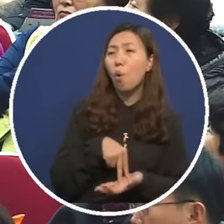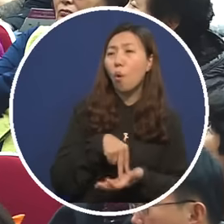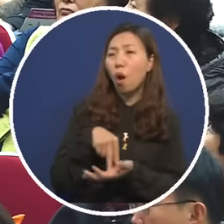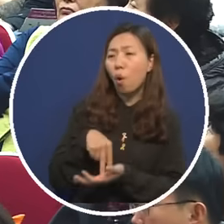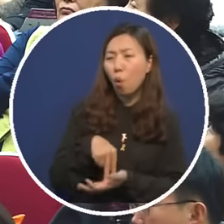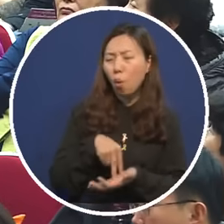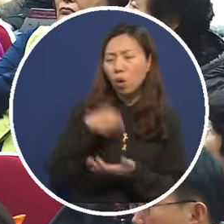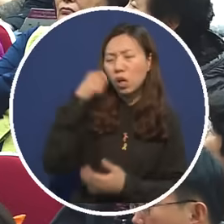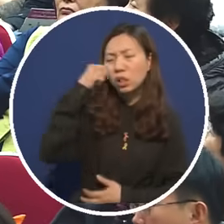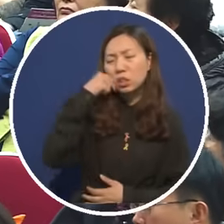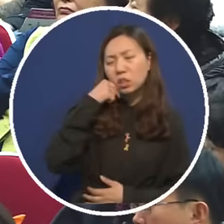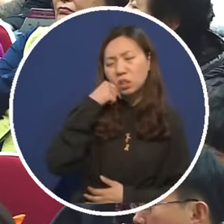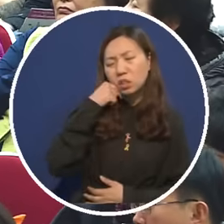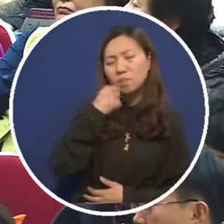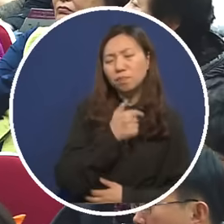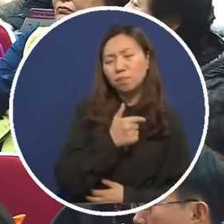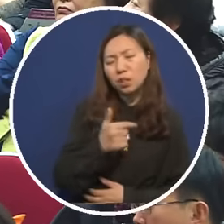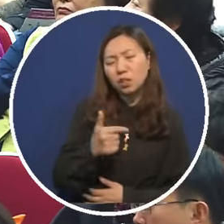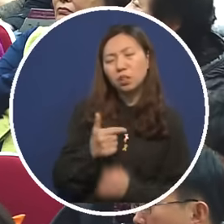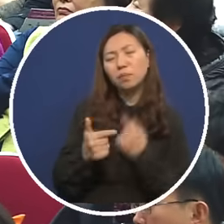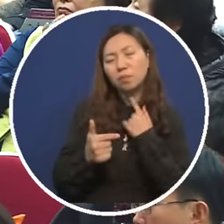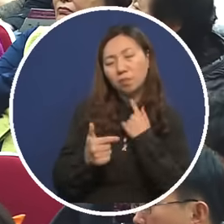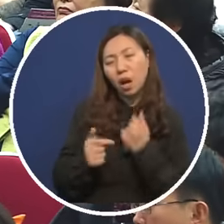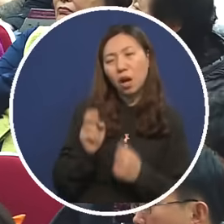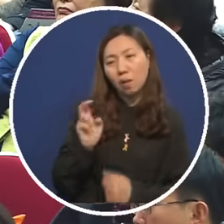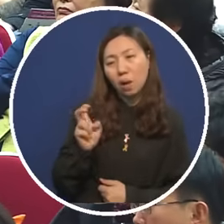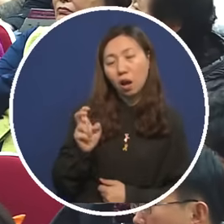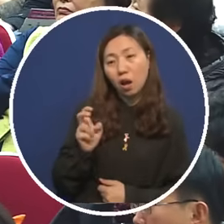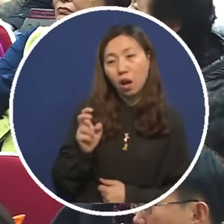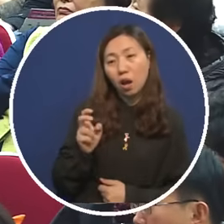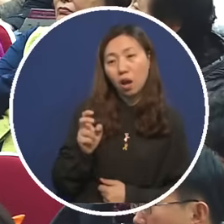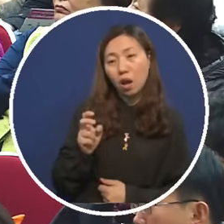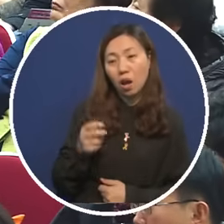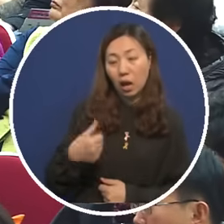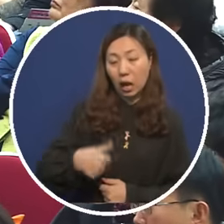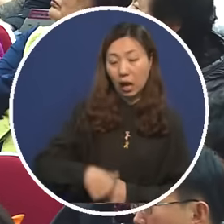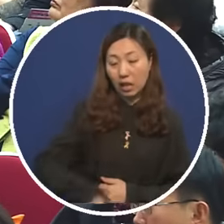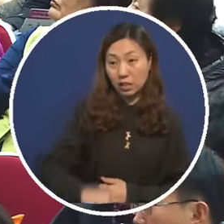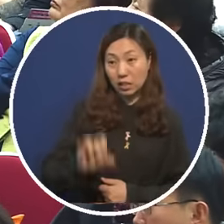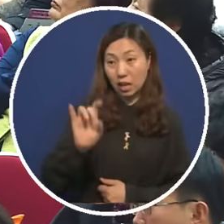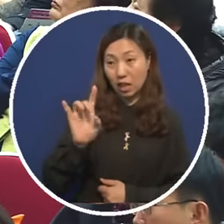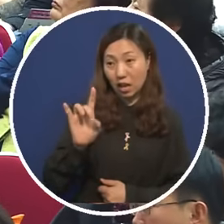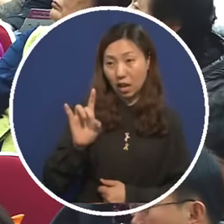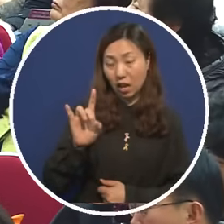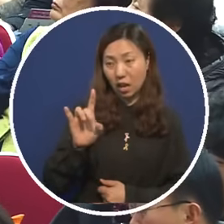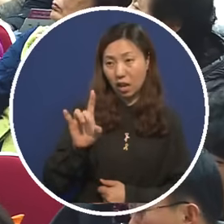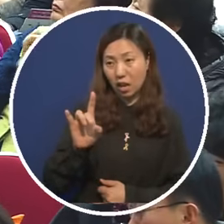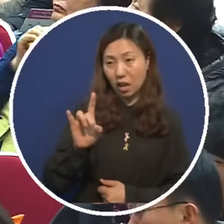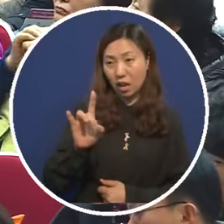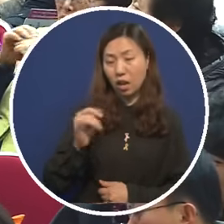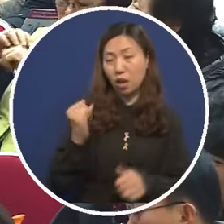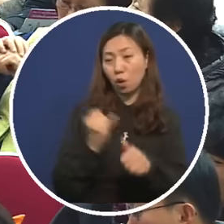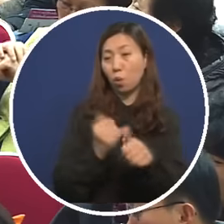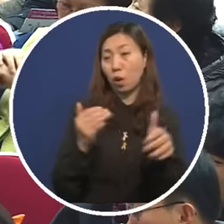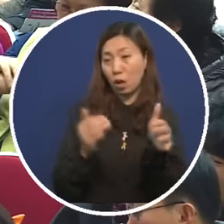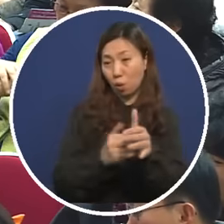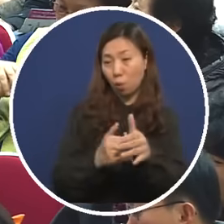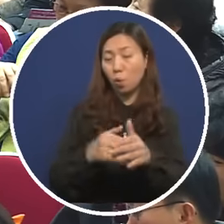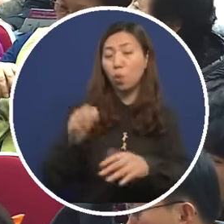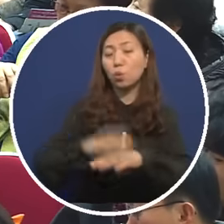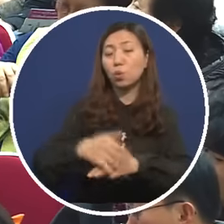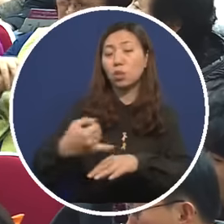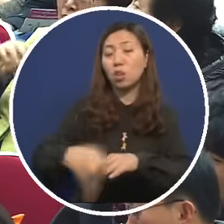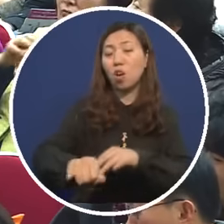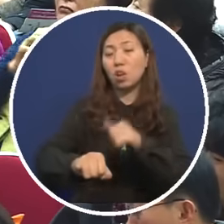많이 느꼈던 것 같아요. 네. 그리고 외동 아들 하나가 있어요. 결혼했고 네. 손녀딸도 있고요.